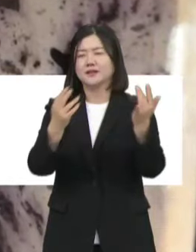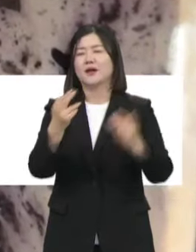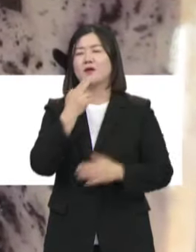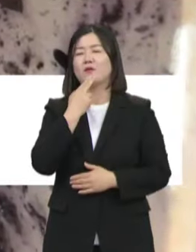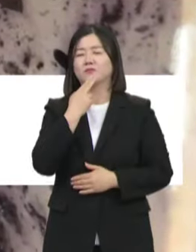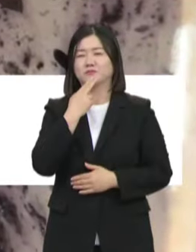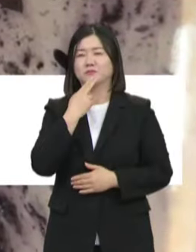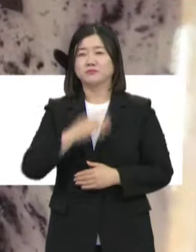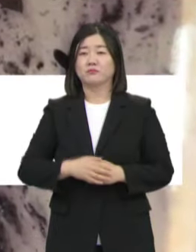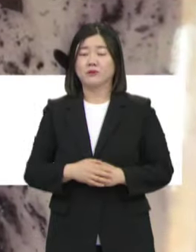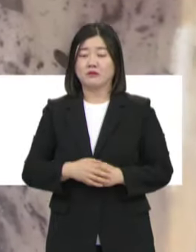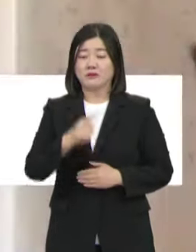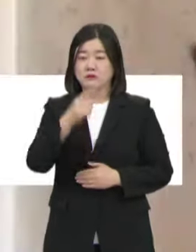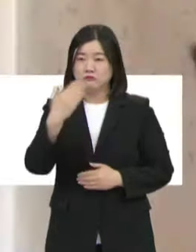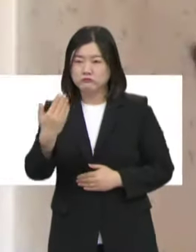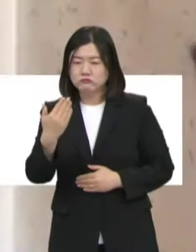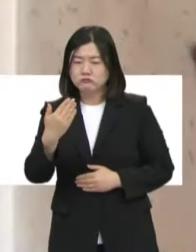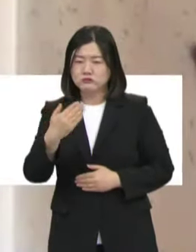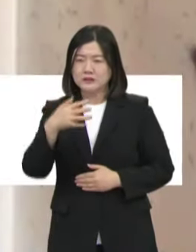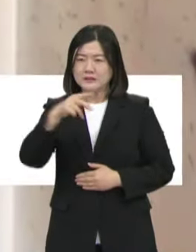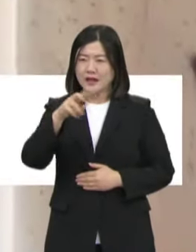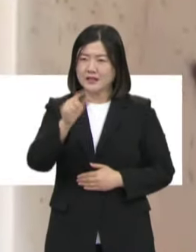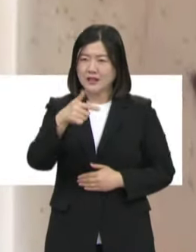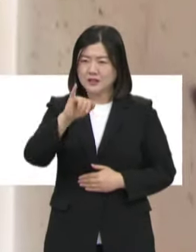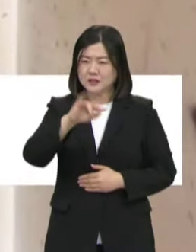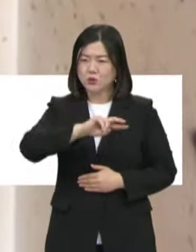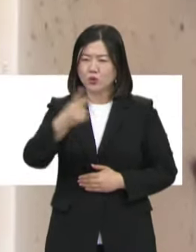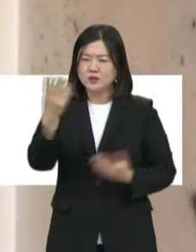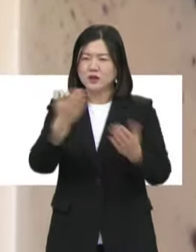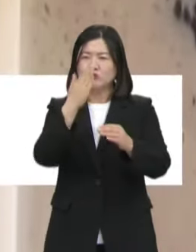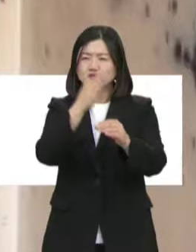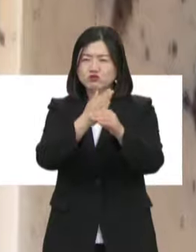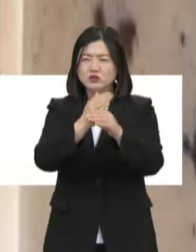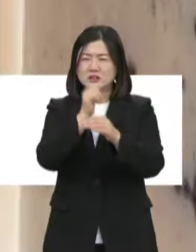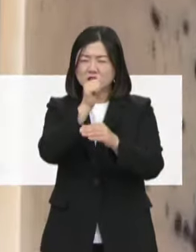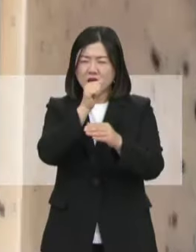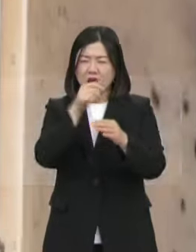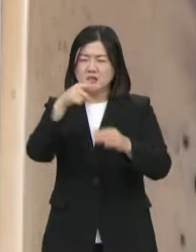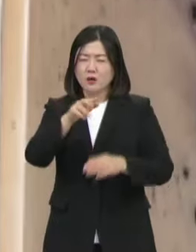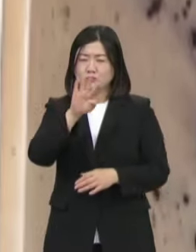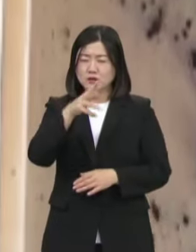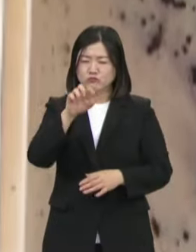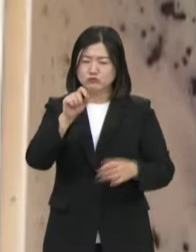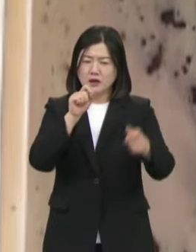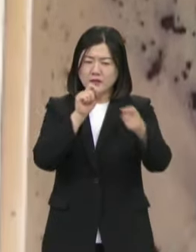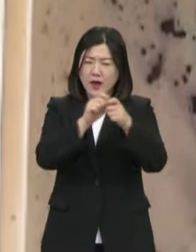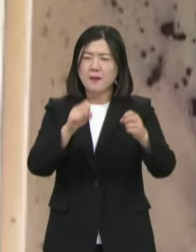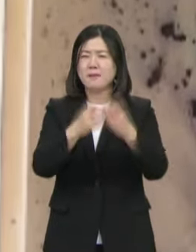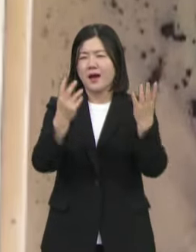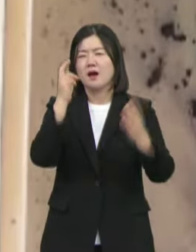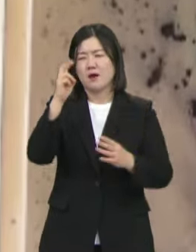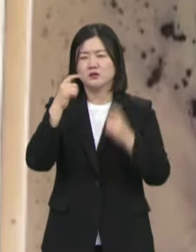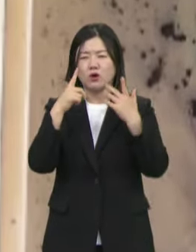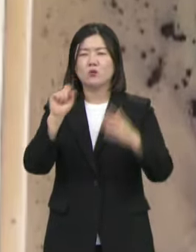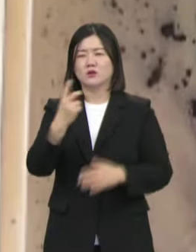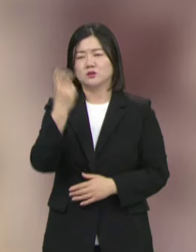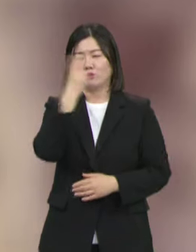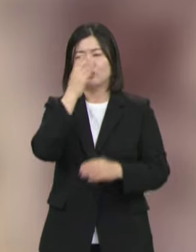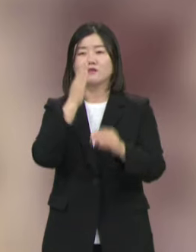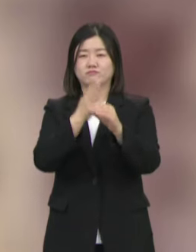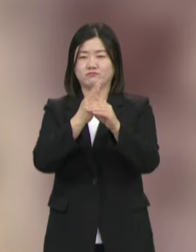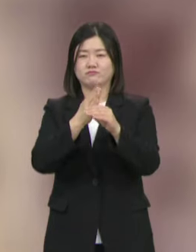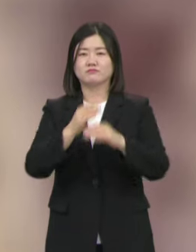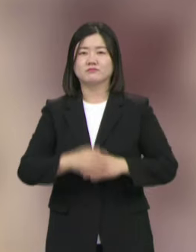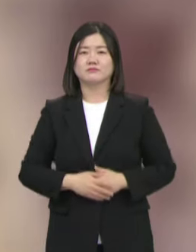없었습니다 소방당국은 차단기 교체를 위한 작업 중에 철제가 접지부 다 사고가 난 것으로 보고 정확한 원인을